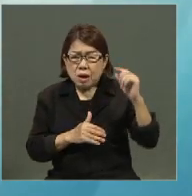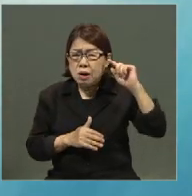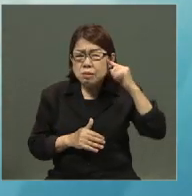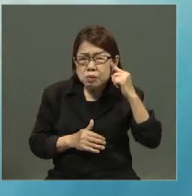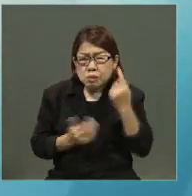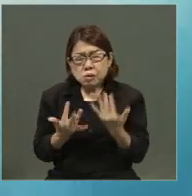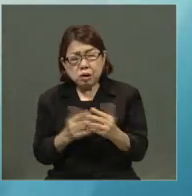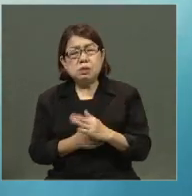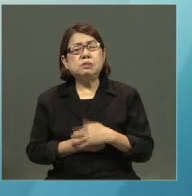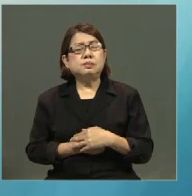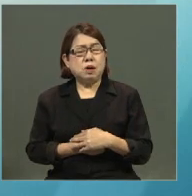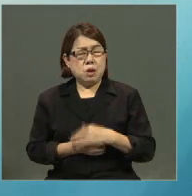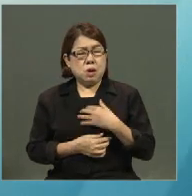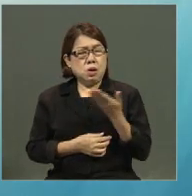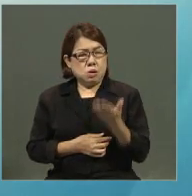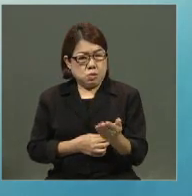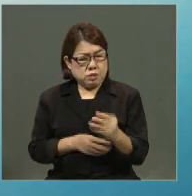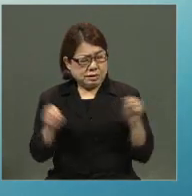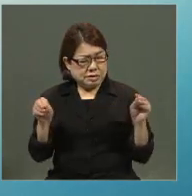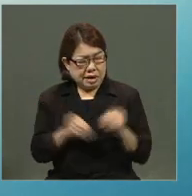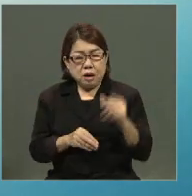วันนี้ก็บอกยาวเท่าไหร่ล่ะหมอมันจะยาวเกินไปก็ไม่รู้จะรุนกันตัวเลขตรงไหนเอาซัก28วันเอาใกล้ๆนี่ก่อนได้ไหมครับขอให้รักษาสถานะตัวเลขที่เป็นศูนย์นี้นะครับต่อเนื่องกันไปให้ได้นะครับเพื่อเป็นสถิติของไทยและก็ผมชื่อว่าน่าจะเป็นสถิติที่ดีงามของทั้งโลกนะครับซึ่งก็มีหลายประเทศที่เป็นศูนย์นานๆอย่าของจีนเนี่ยก็มากกว่าเรานะครับก็ยังมีการติดเชื้อเข้ามาซ้ำใหม่ได้ของเรานานที่สุดเท่าที่จะนานได้นะครับแต่ขอ